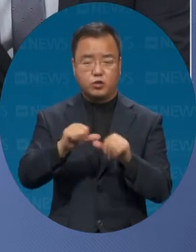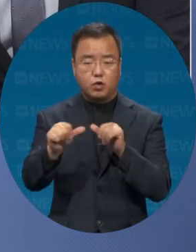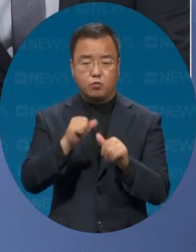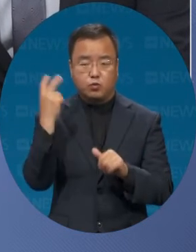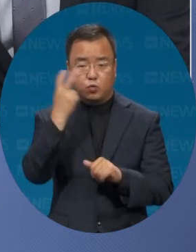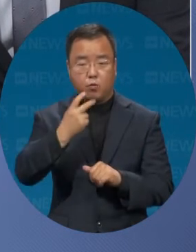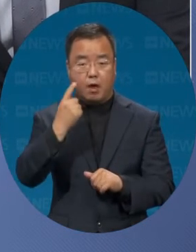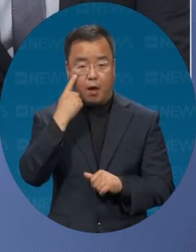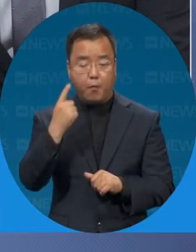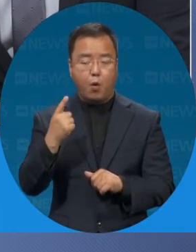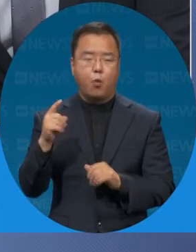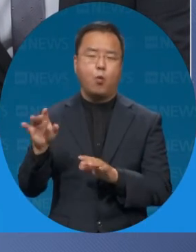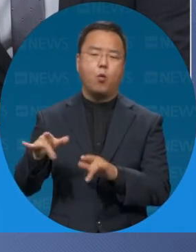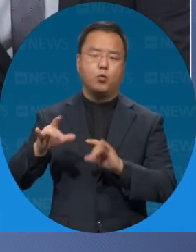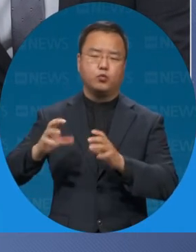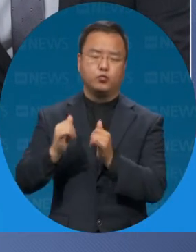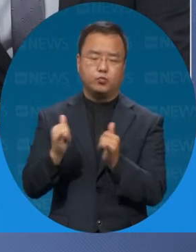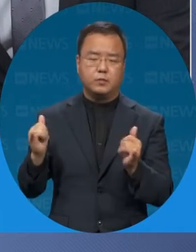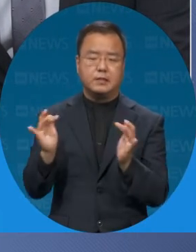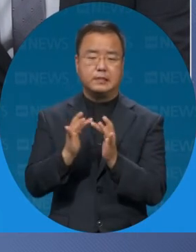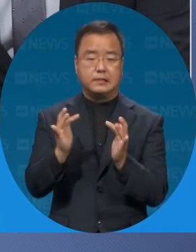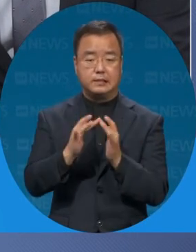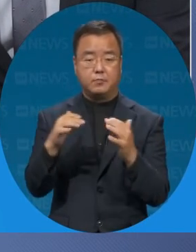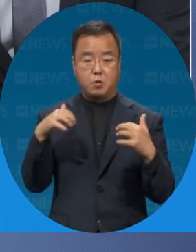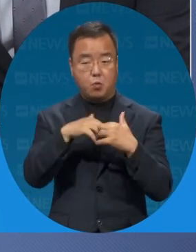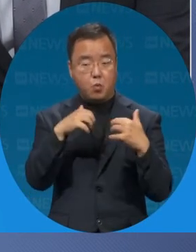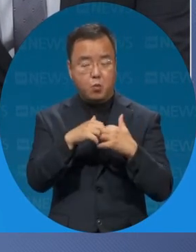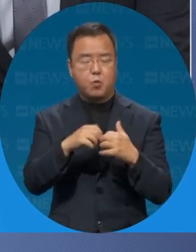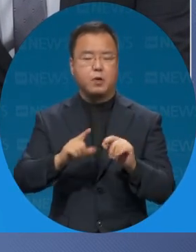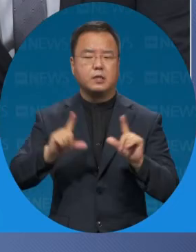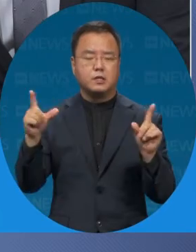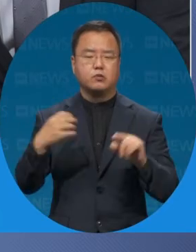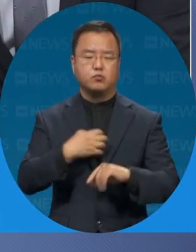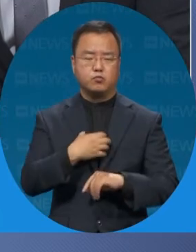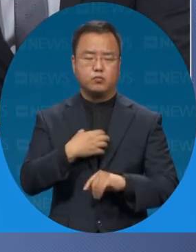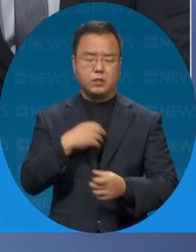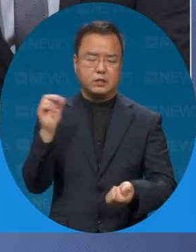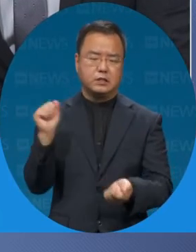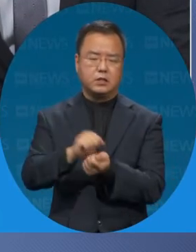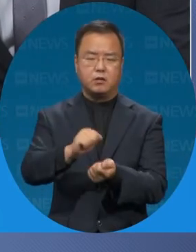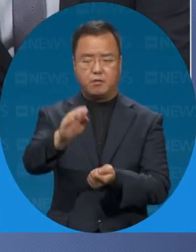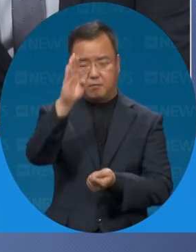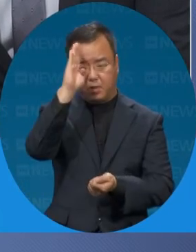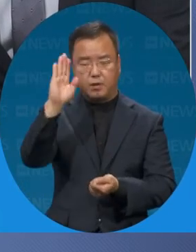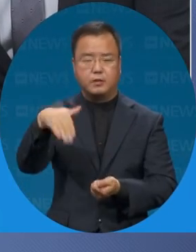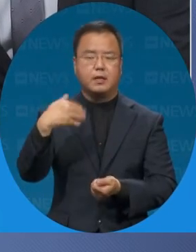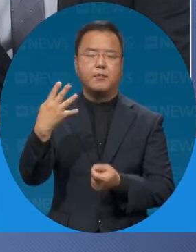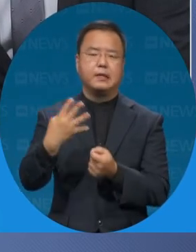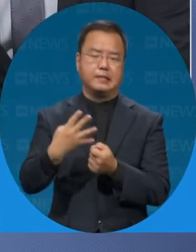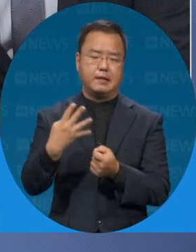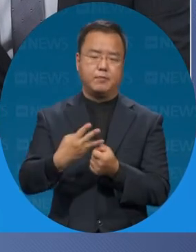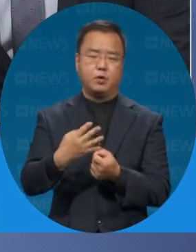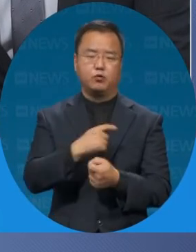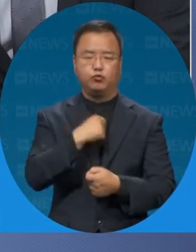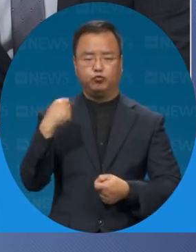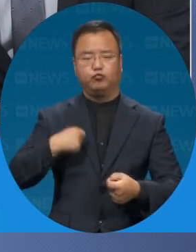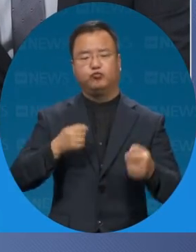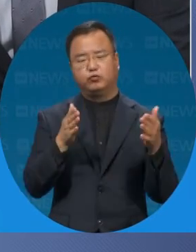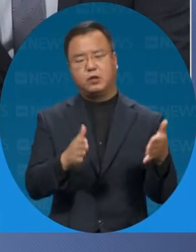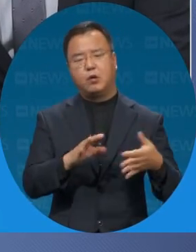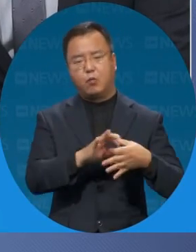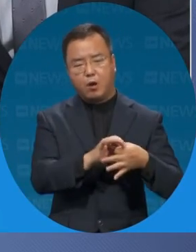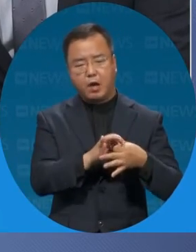따르면 호주 국민들은 사이버 공격과 기후변화 그리고 전염병에 이어서 네번째로 중국과의 관계가